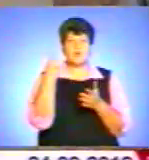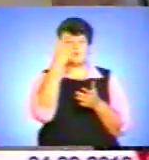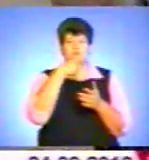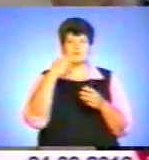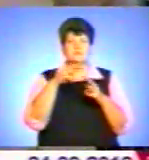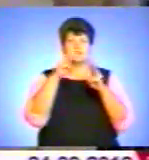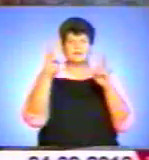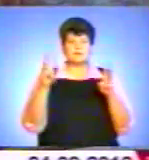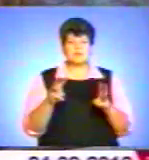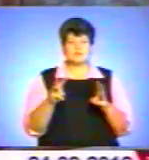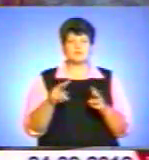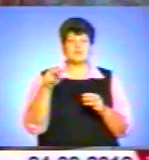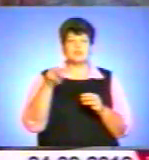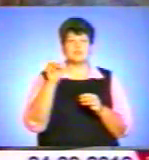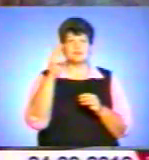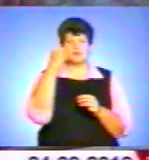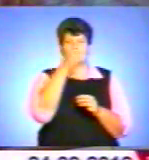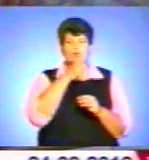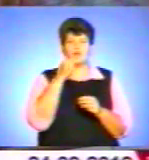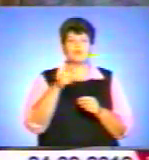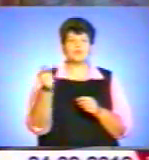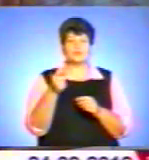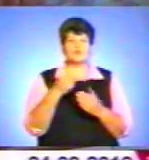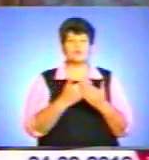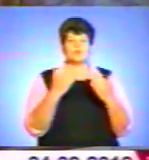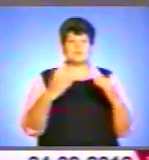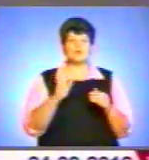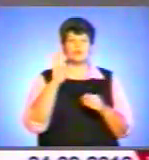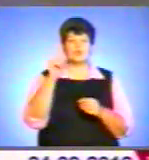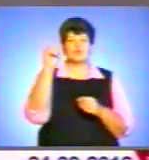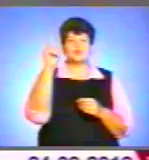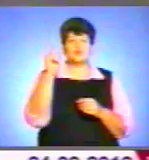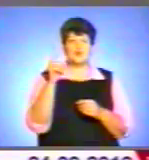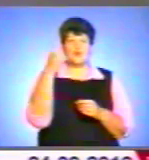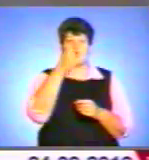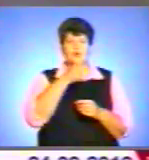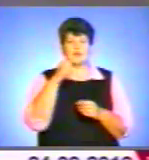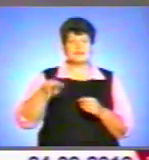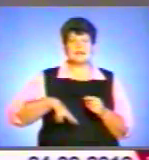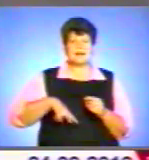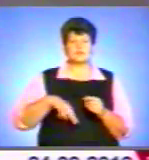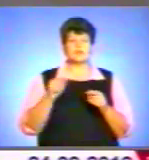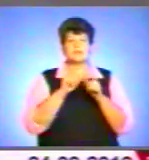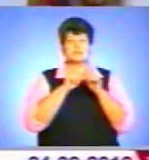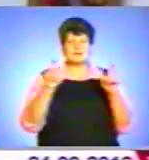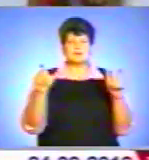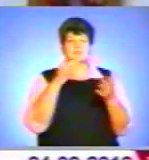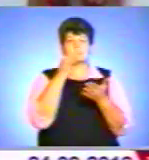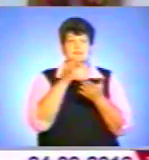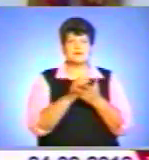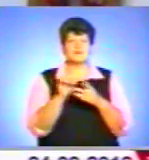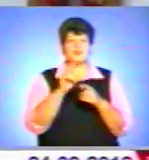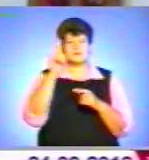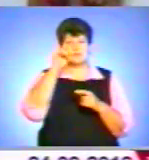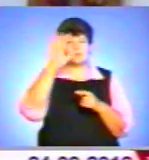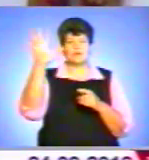квітня 2013 року Тернопільському краєзнавчому музеї виповнюється 100 років. Директор закладу Степан Костюк підмітив, що